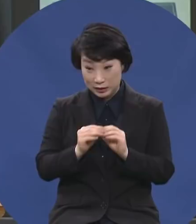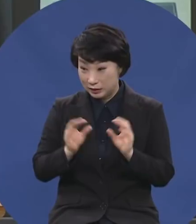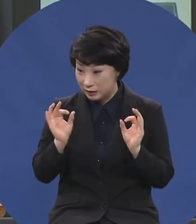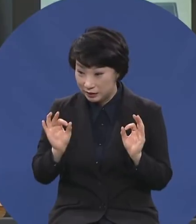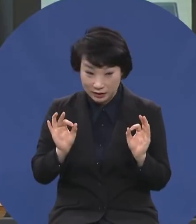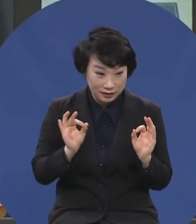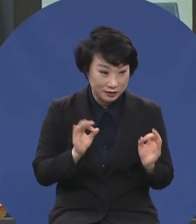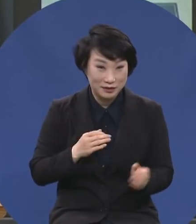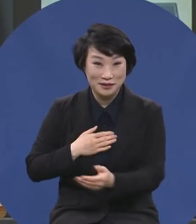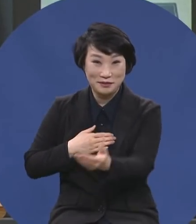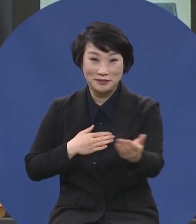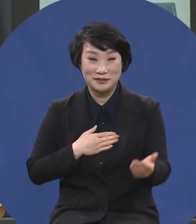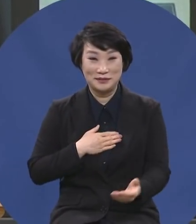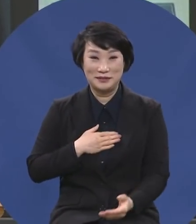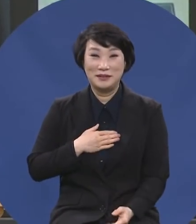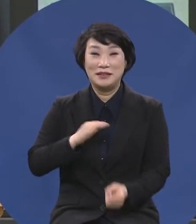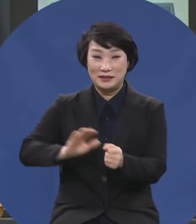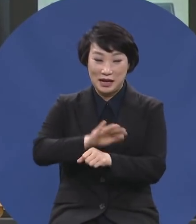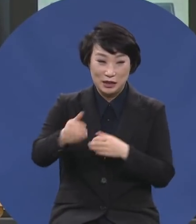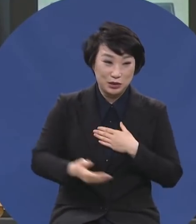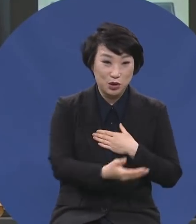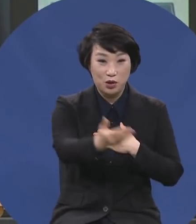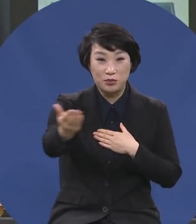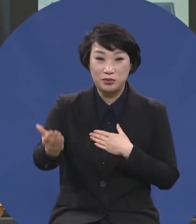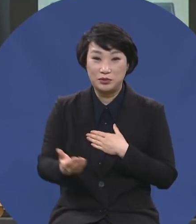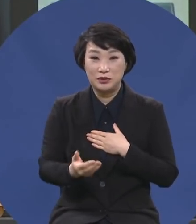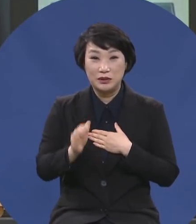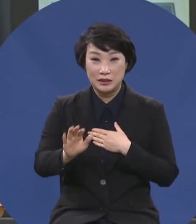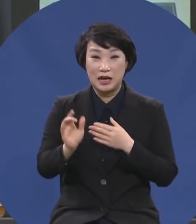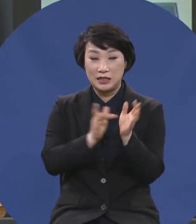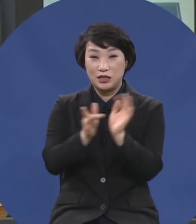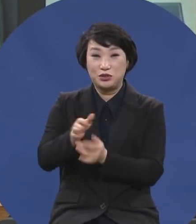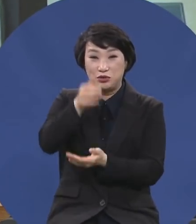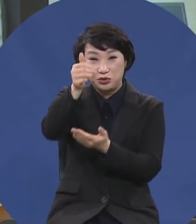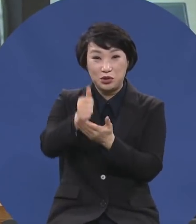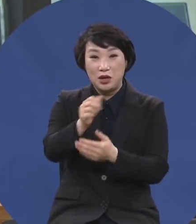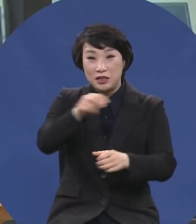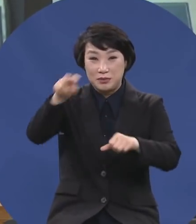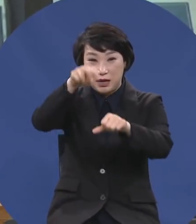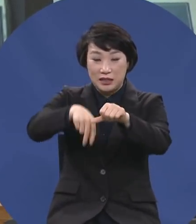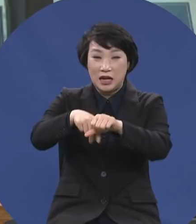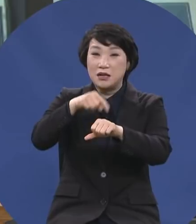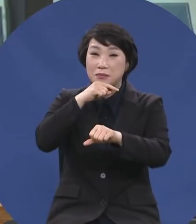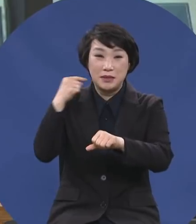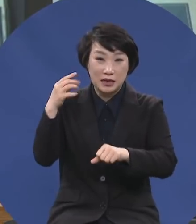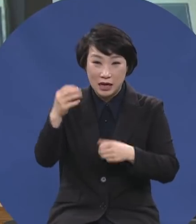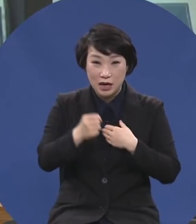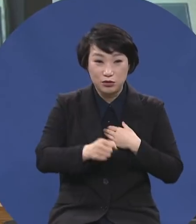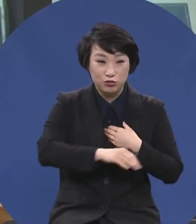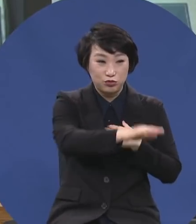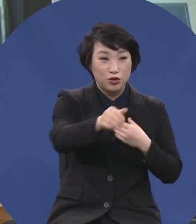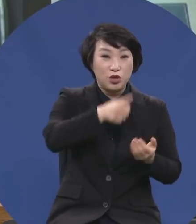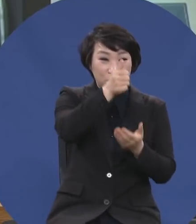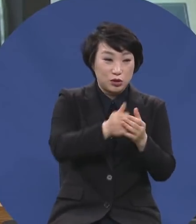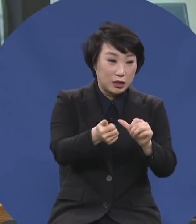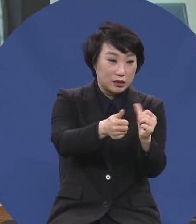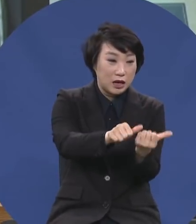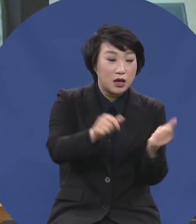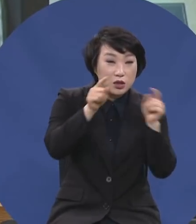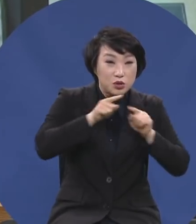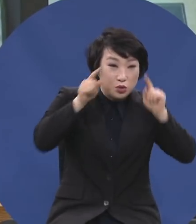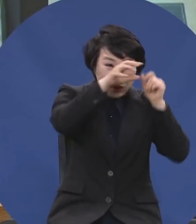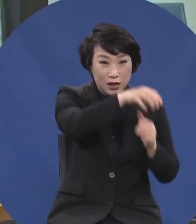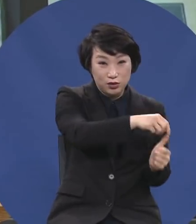동의하십니까? 사랑하는 여러분, 예수 그리스도의 십자가의 피로 죄와 사망과